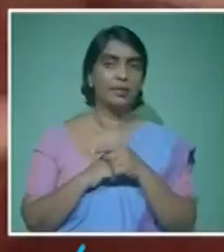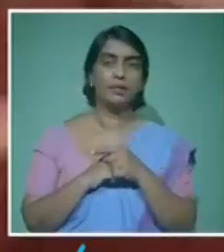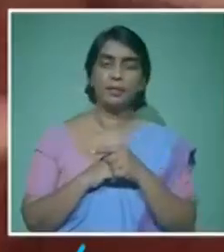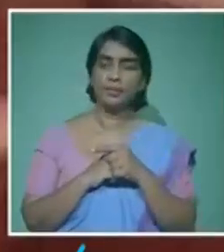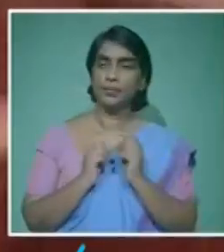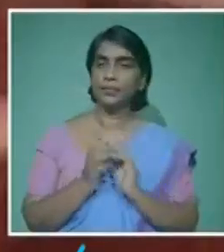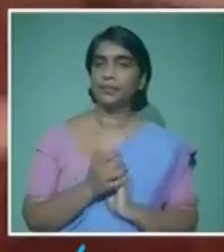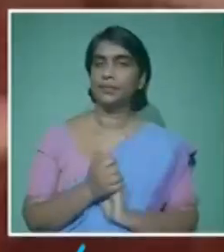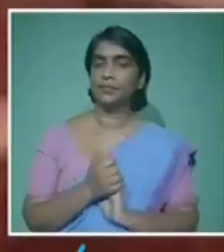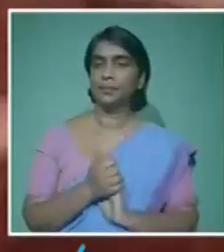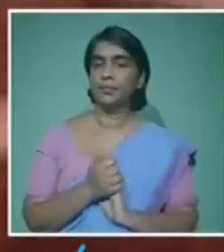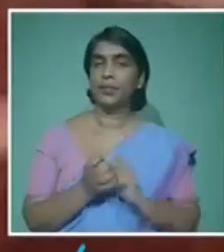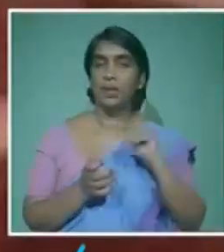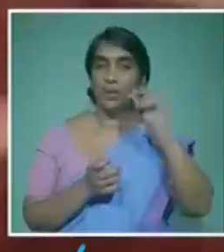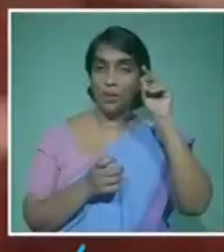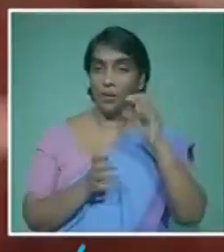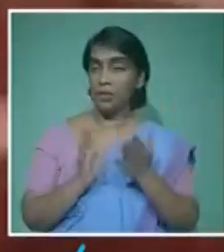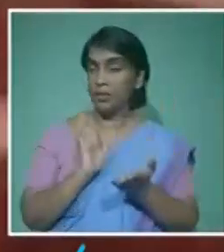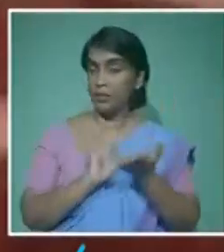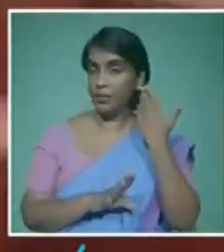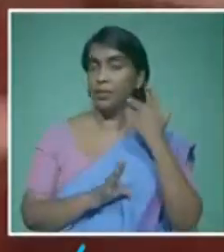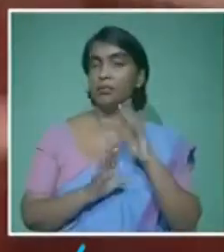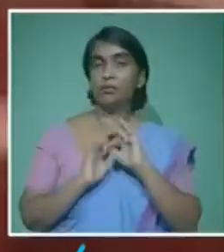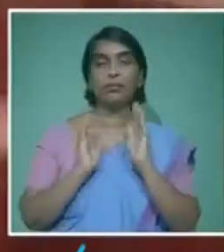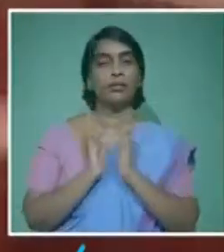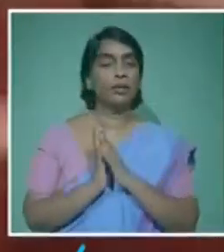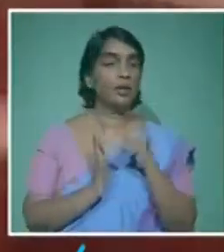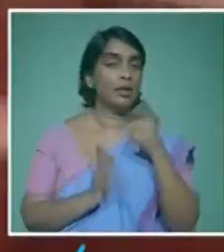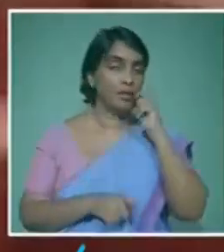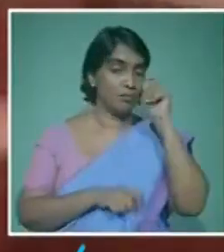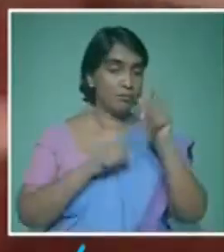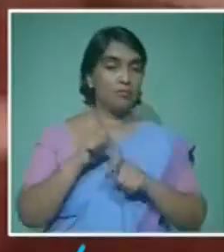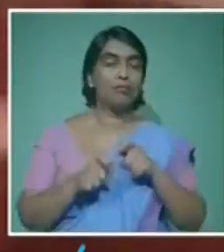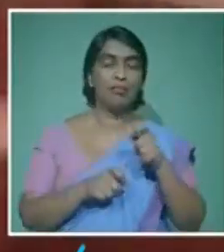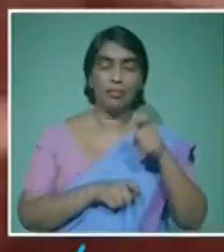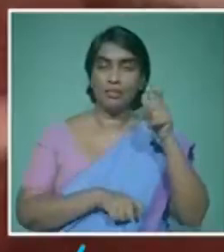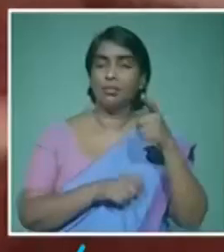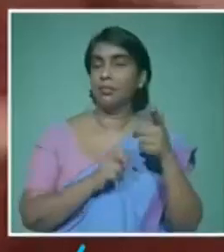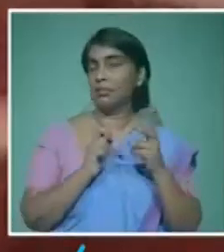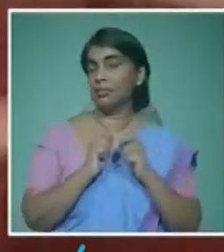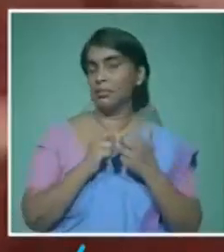கடற்தொழிலாளர்களுக்கும் மறைமுகமாக கைத்தொழிலில்